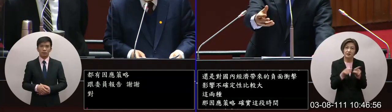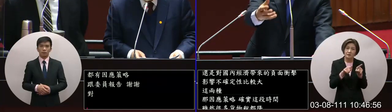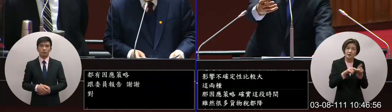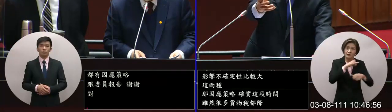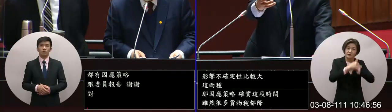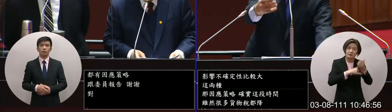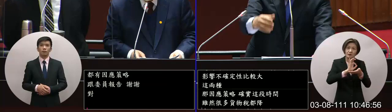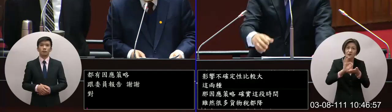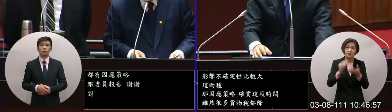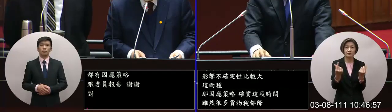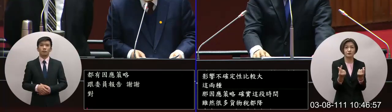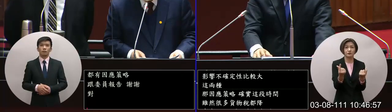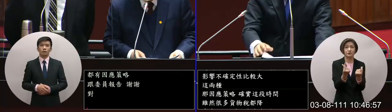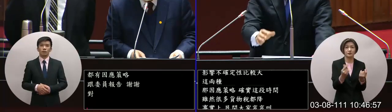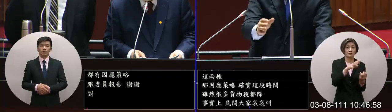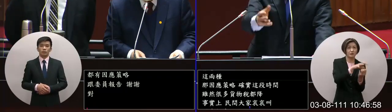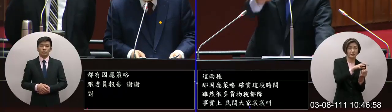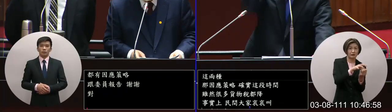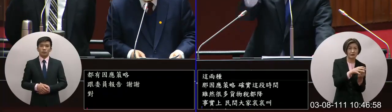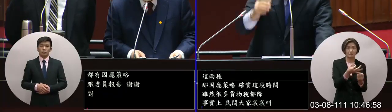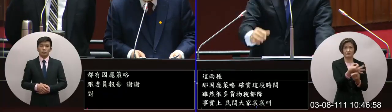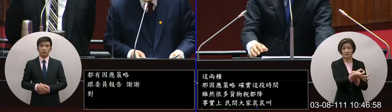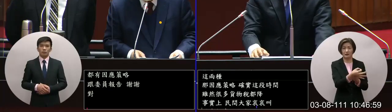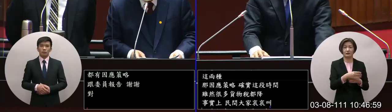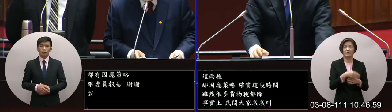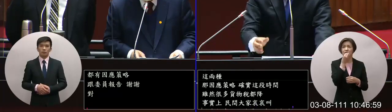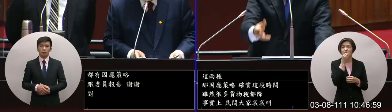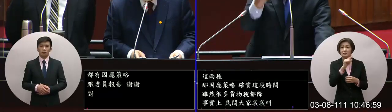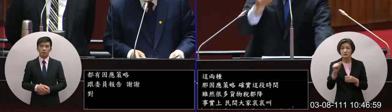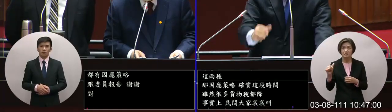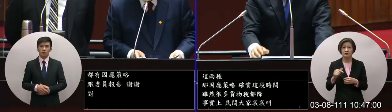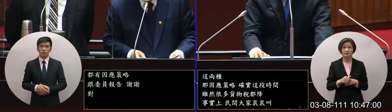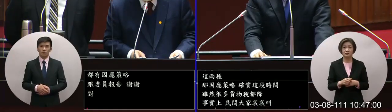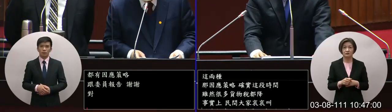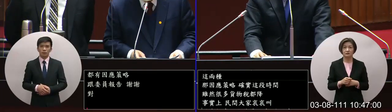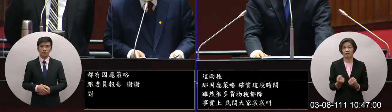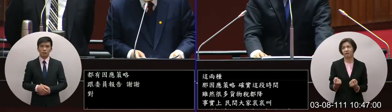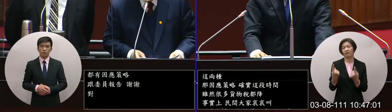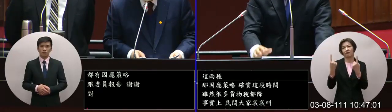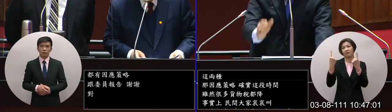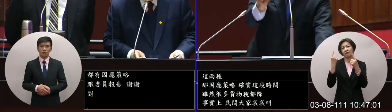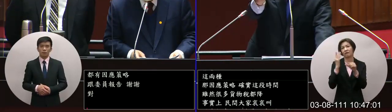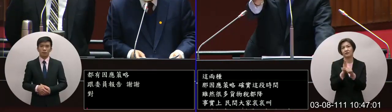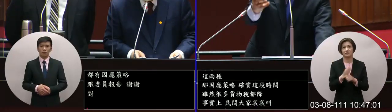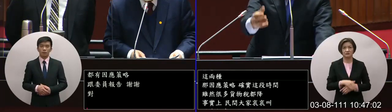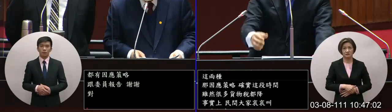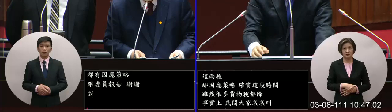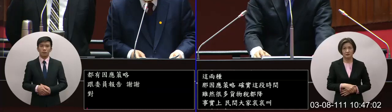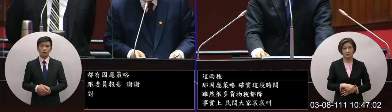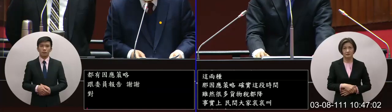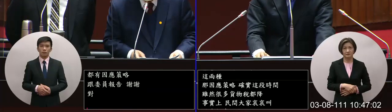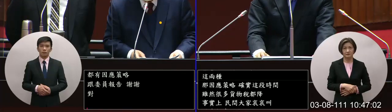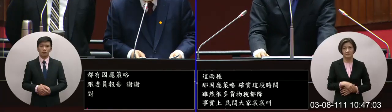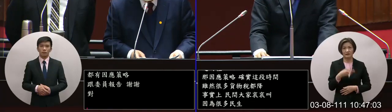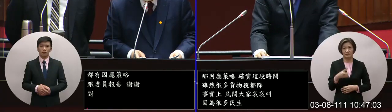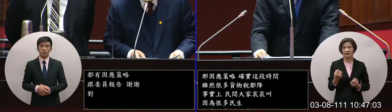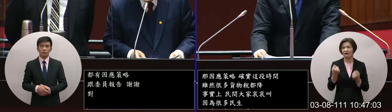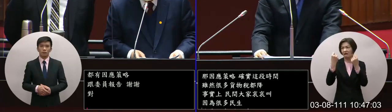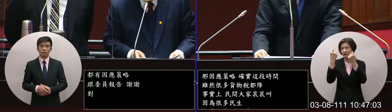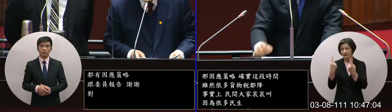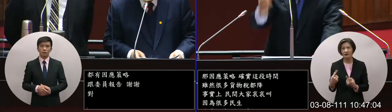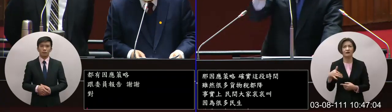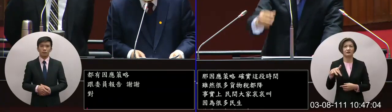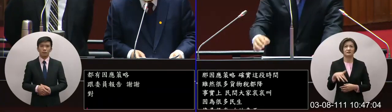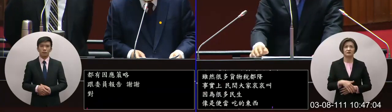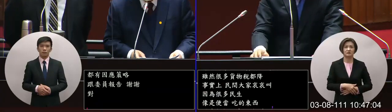像那个便当啦，这些吃的东西什么都，什么都拉起来，而且拉起来就 没有回头啊，